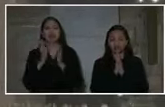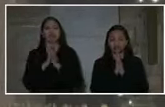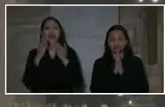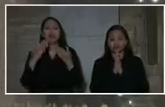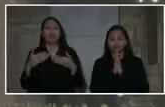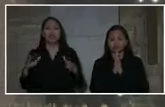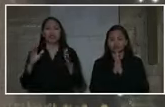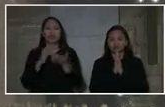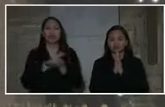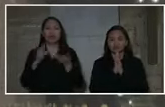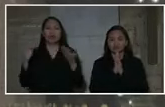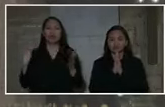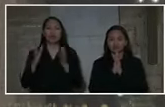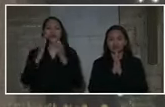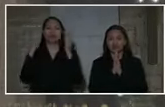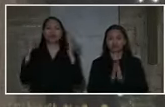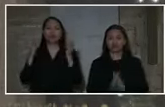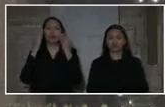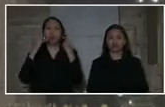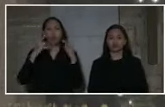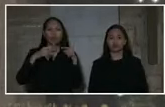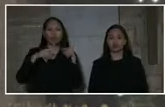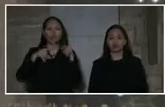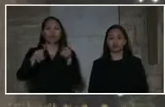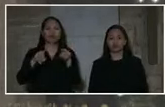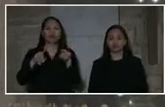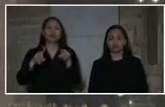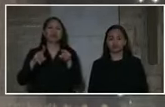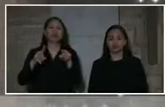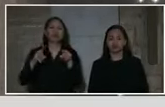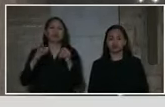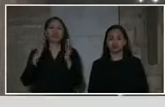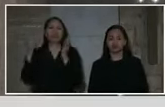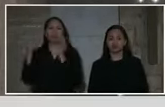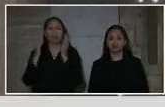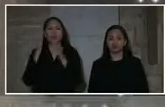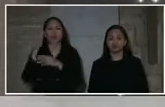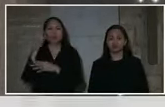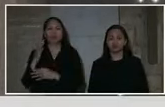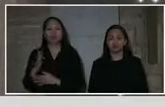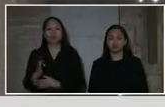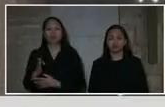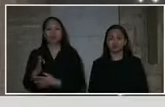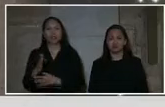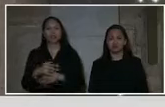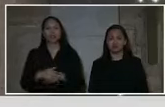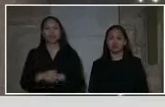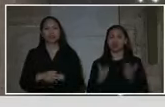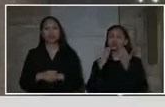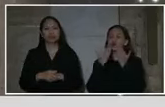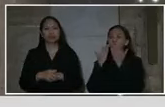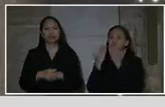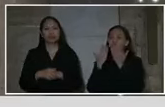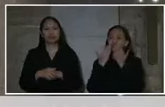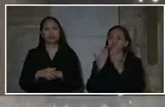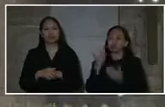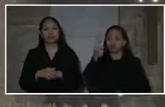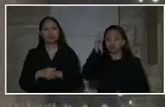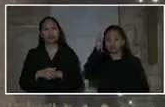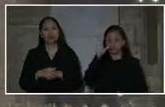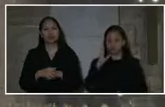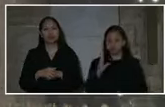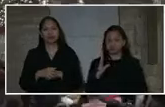ang ating banal na pagdiriwang, sumayo kayo sa kapayapaan. Salamat sa Diyos.